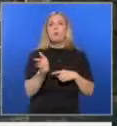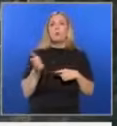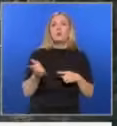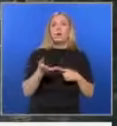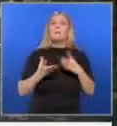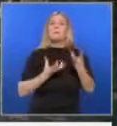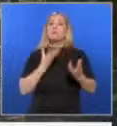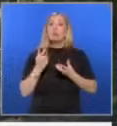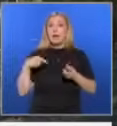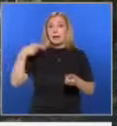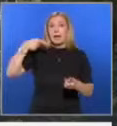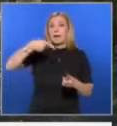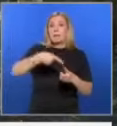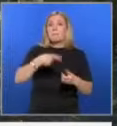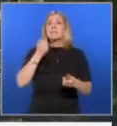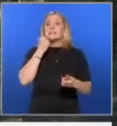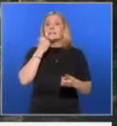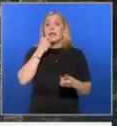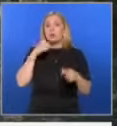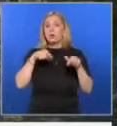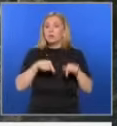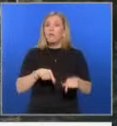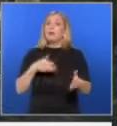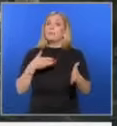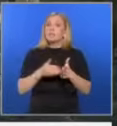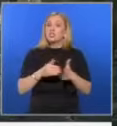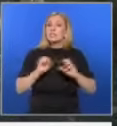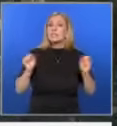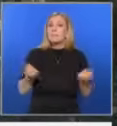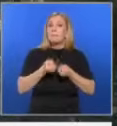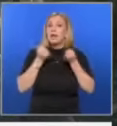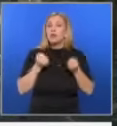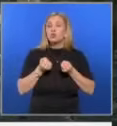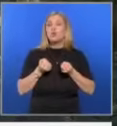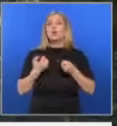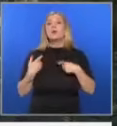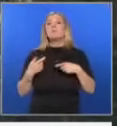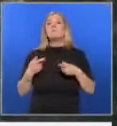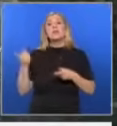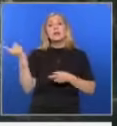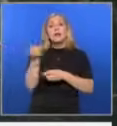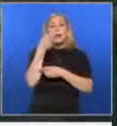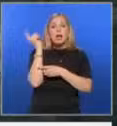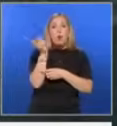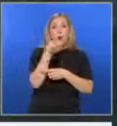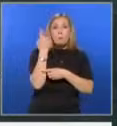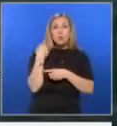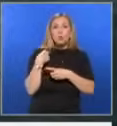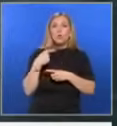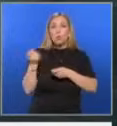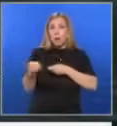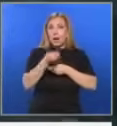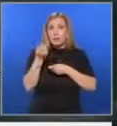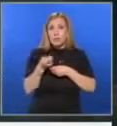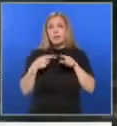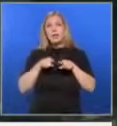към селото. Това е и причината спешно да се дислоцират хеликоптерите, които гасяха огън на други